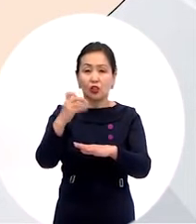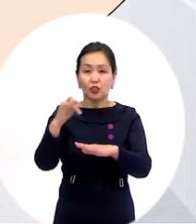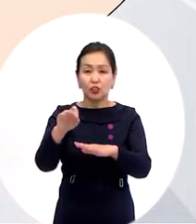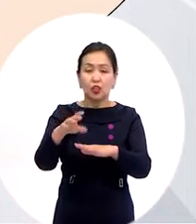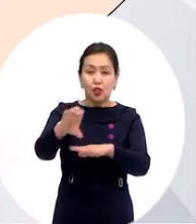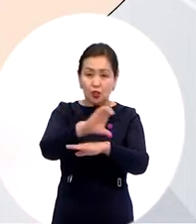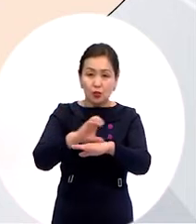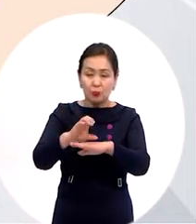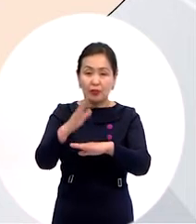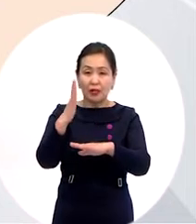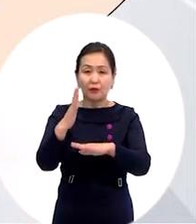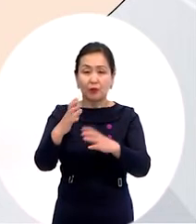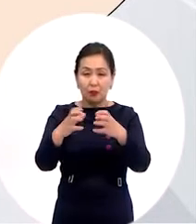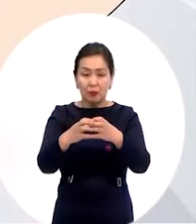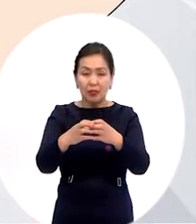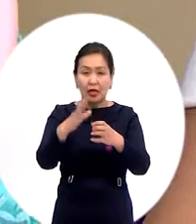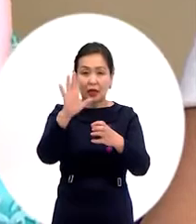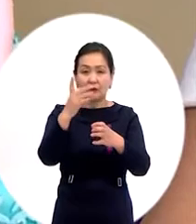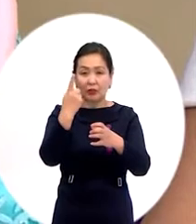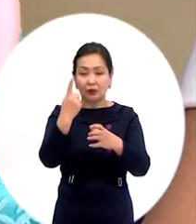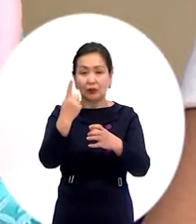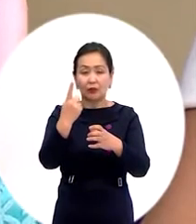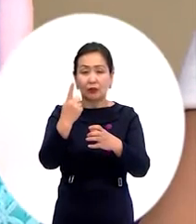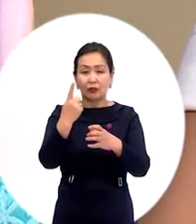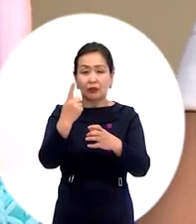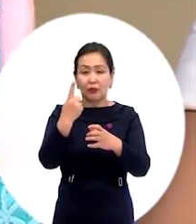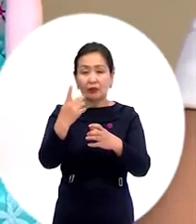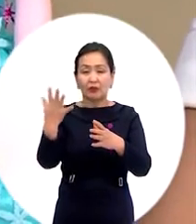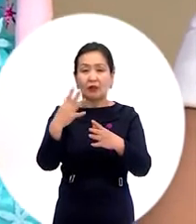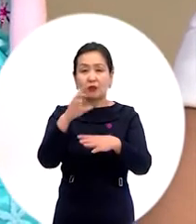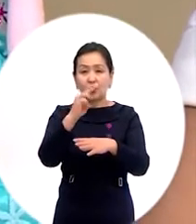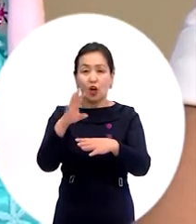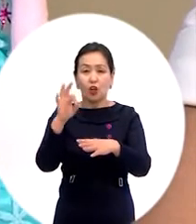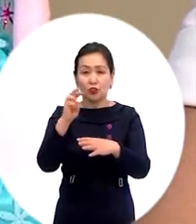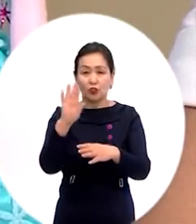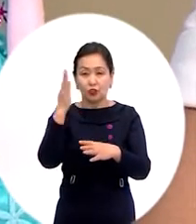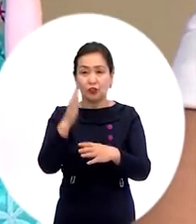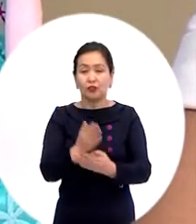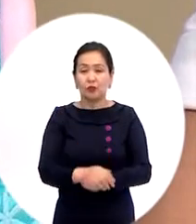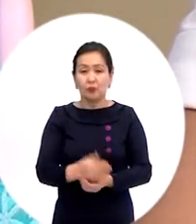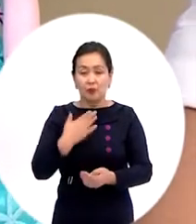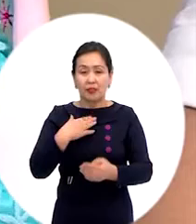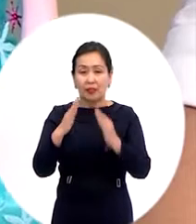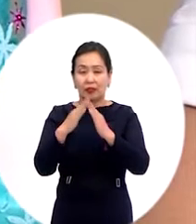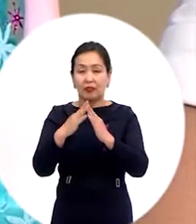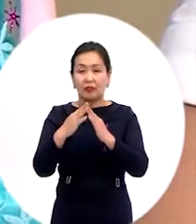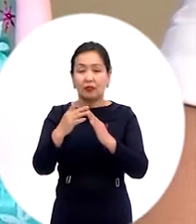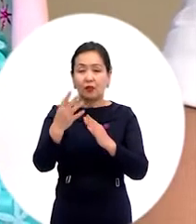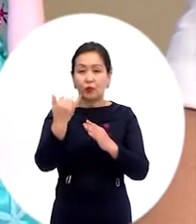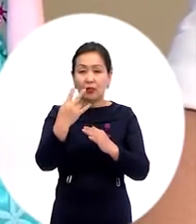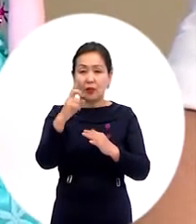5-р багийн 15 тоот. Баярлалаа Кристофа. Манай гэрийн хаяг Улаанбаатар